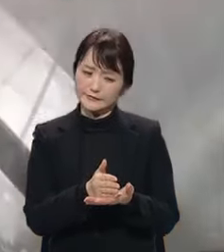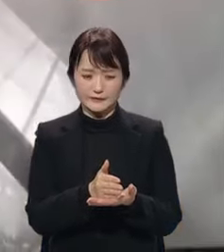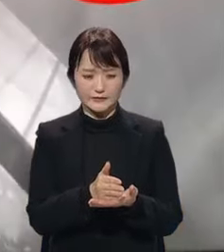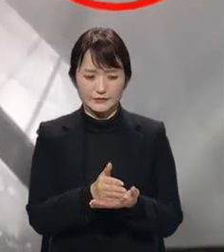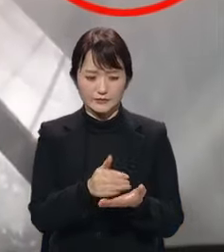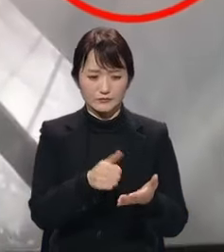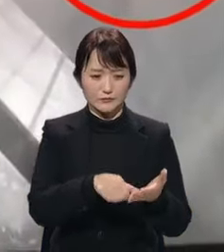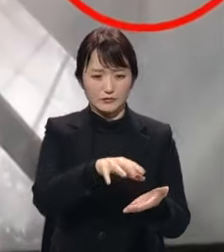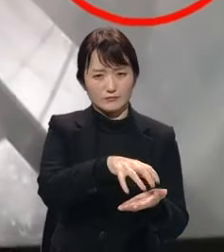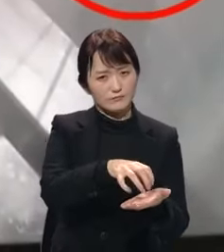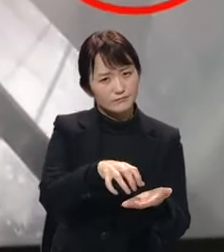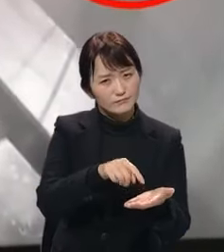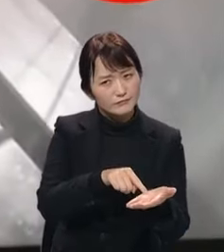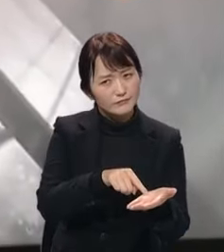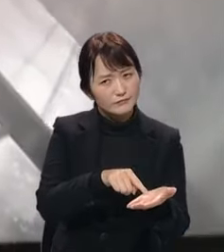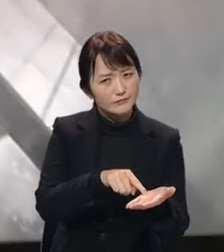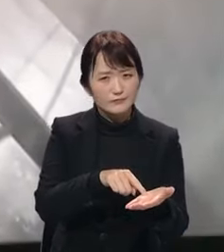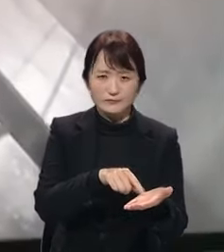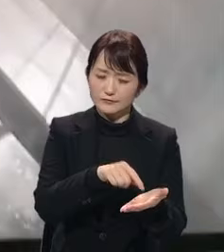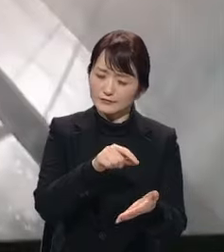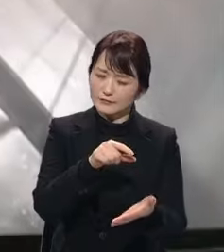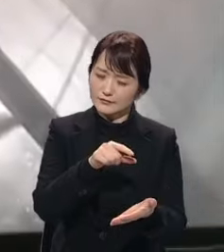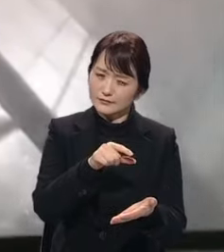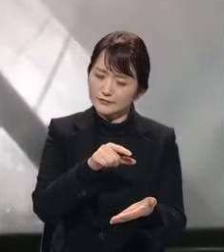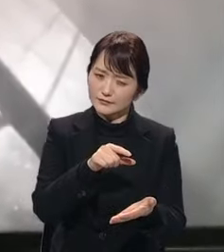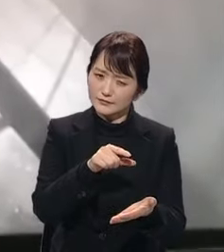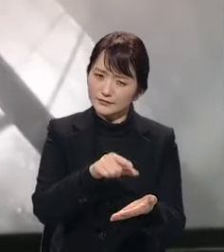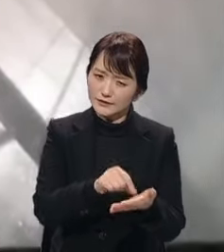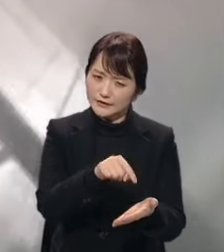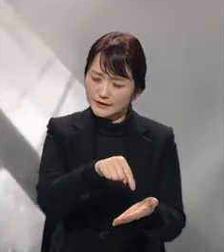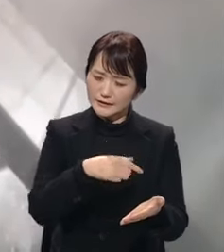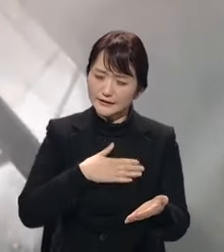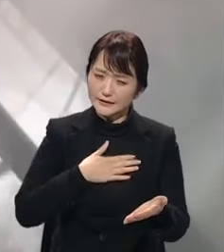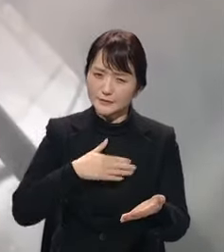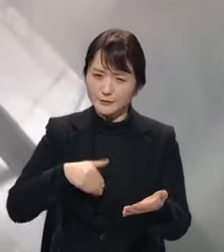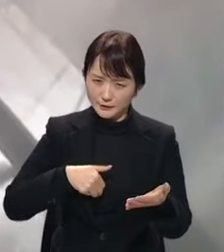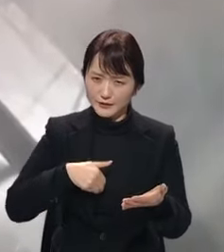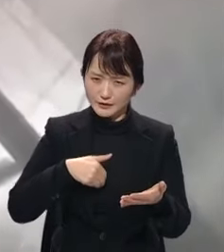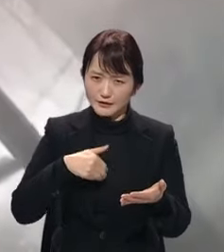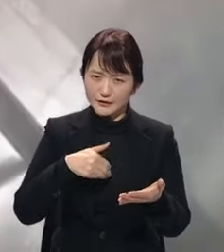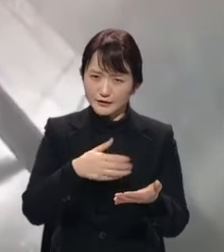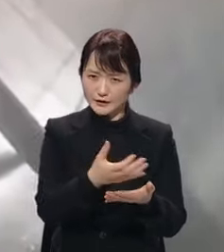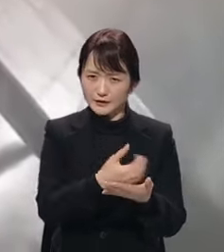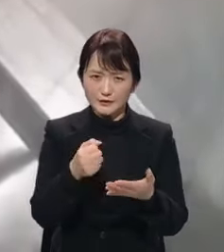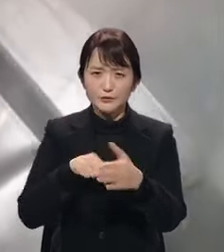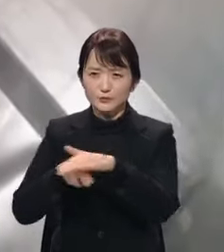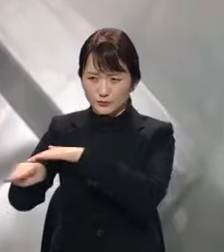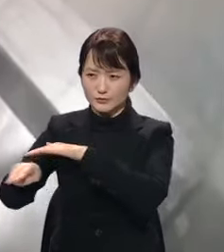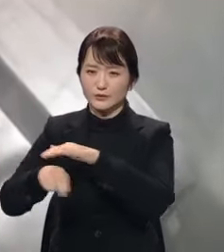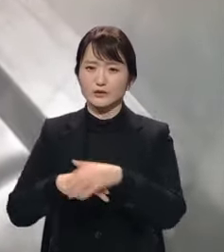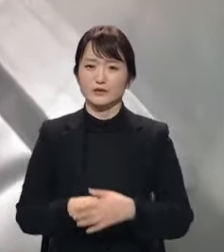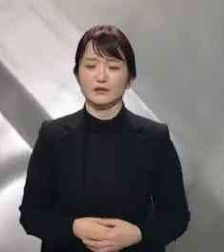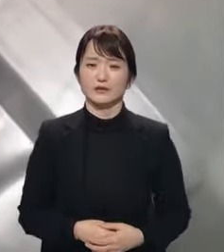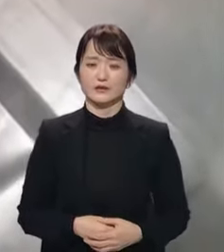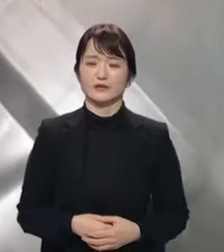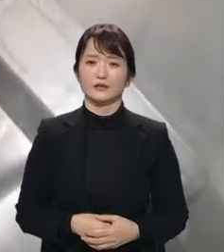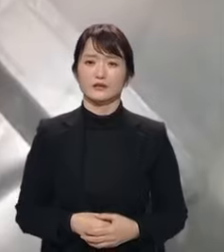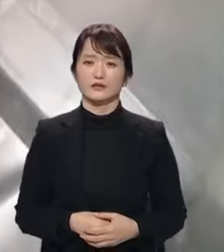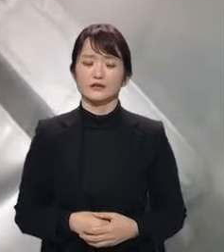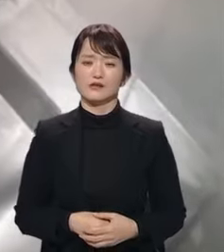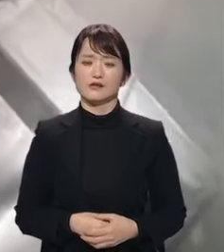눌러보잖아요. 대략 이건 내가 필요한 거다라고 판단한 것 같고 그래서 저렇게 그냥 들고 간 것 같습니다. 일단은 뭐